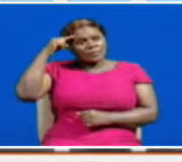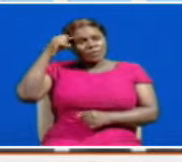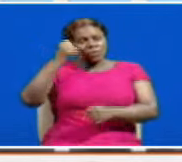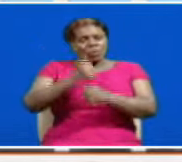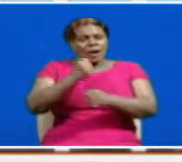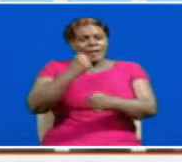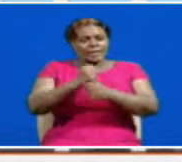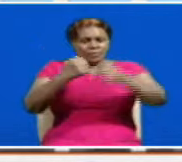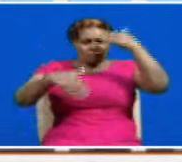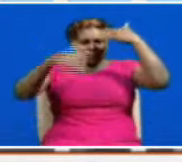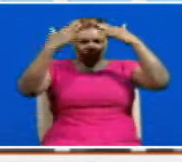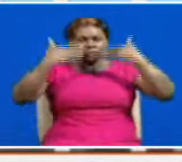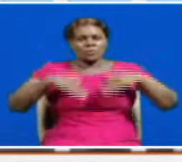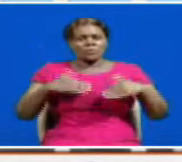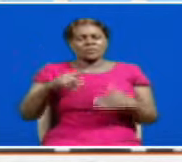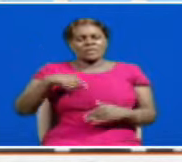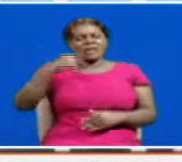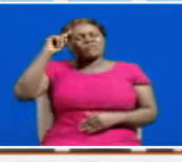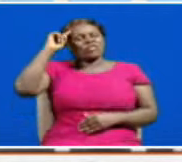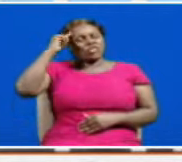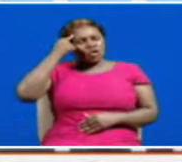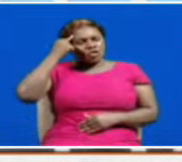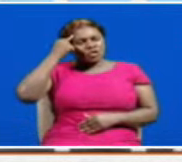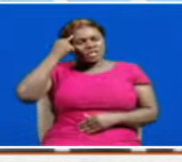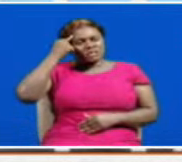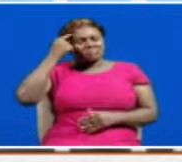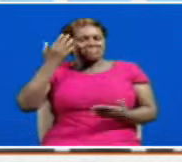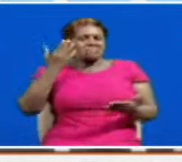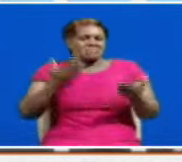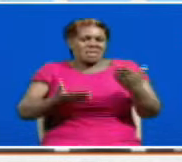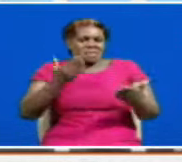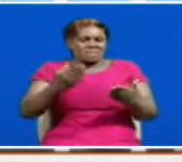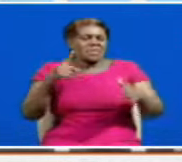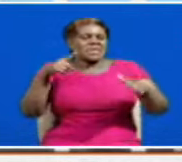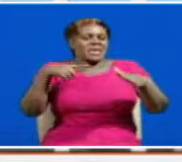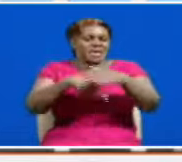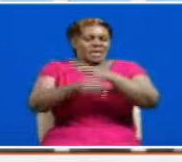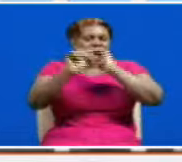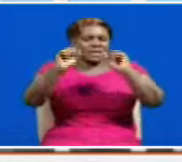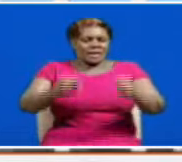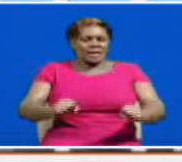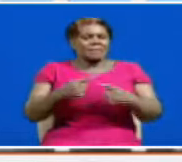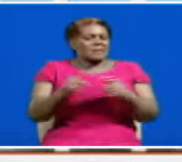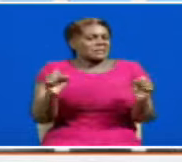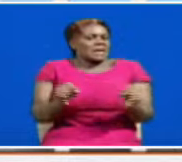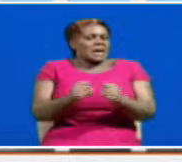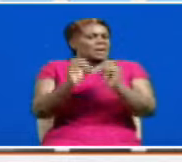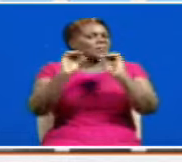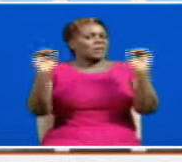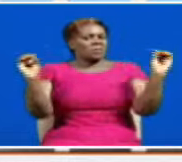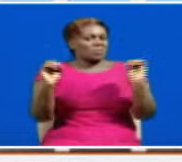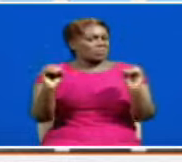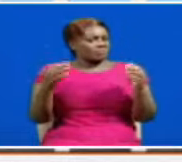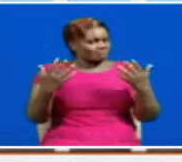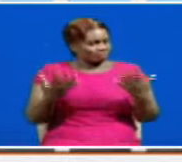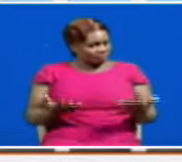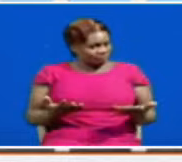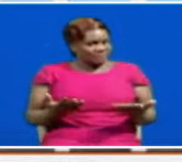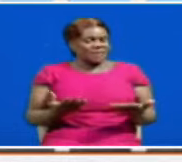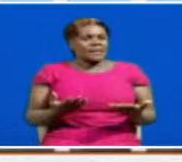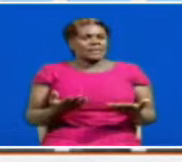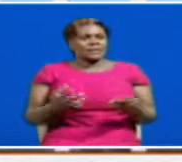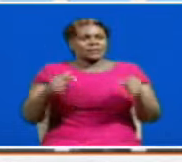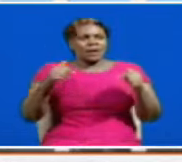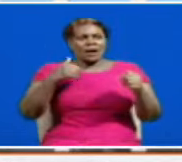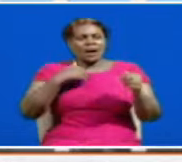and professionals, we knew automatically we'll get in. But it didn't happen. So in total, on that